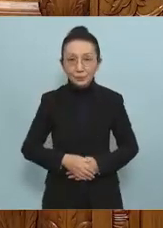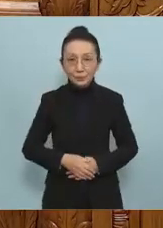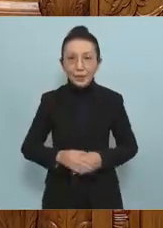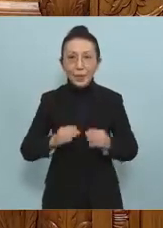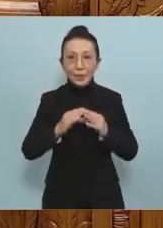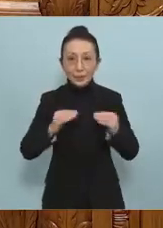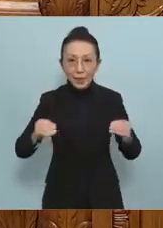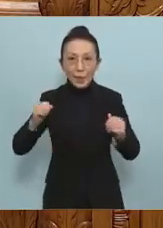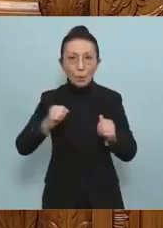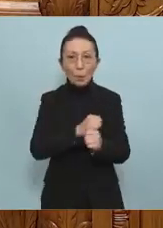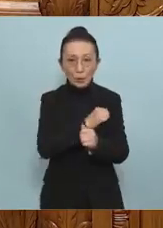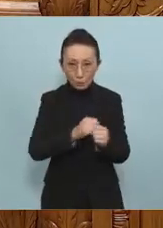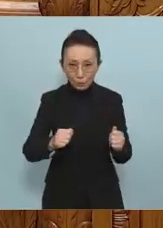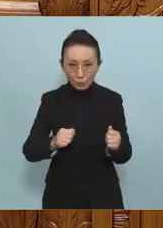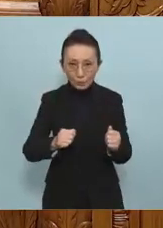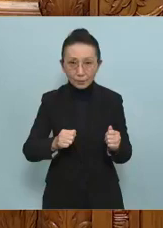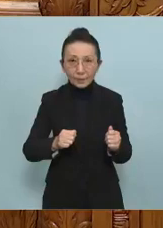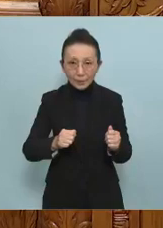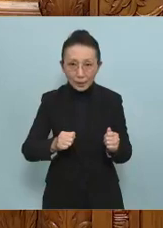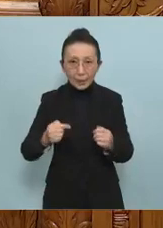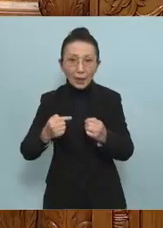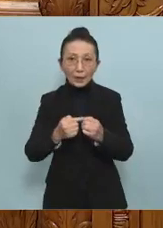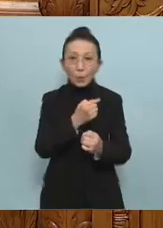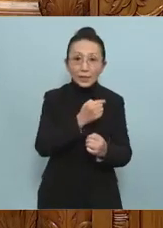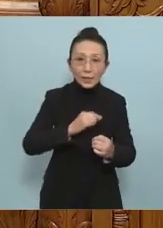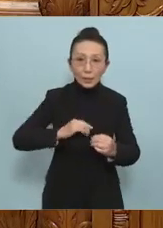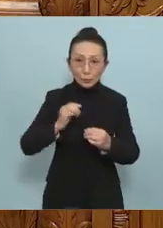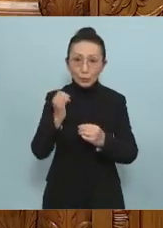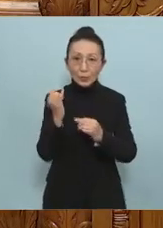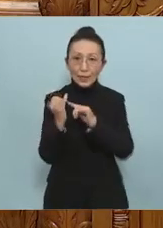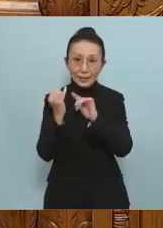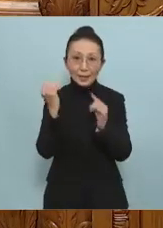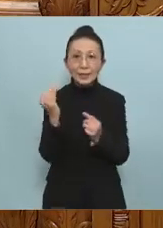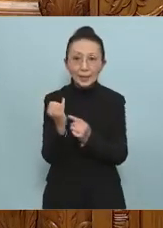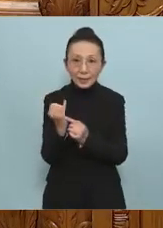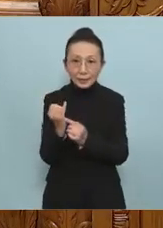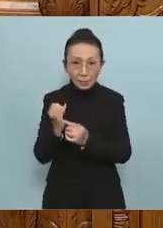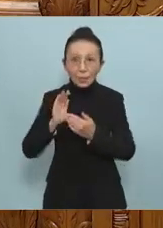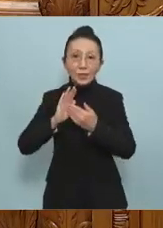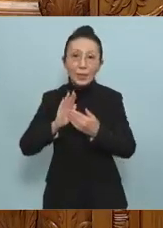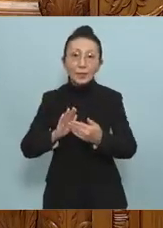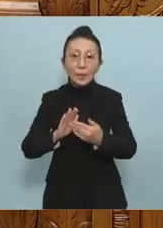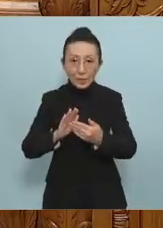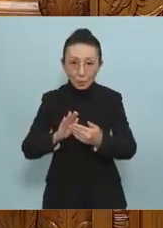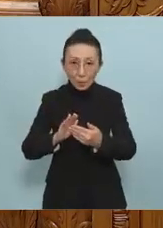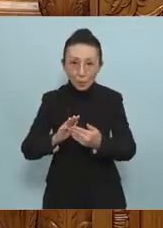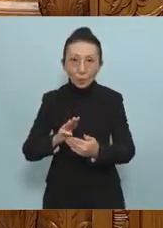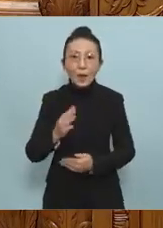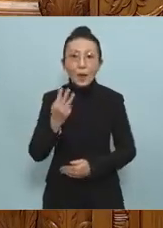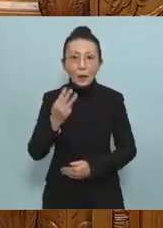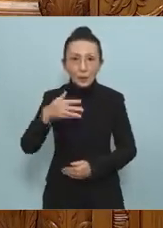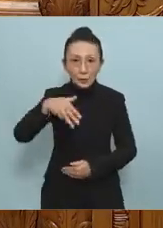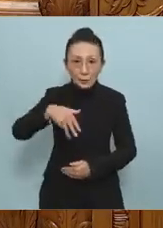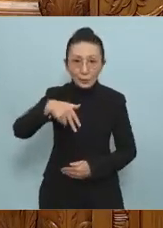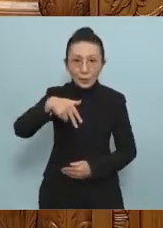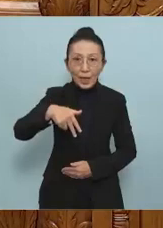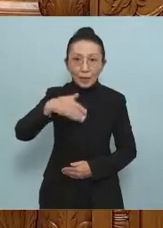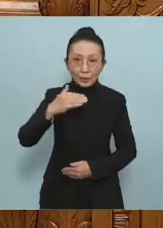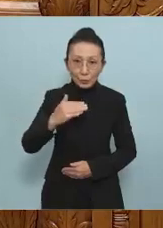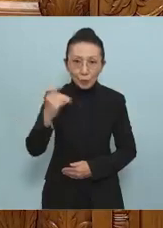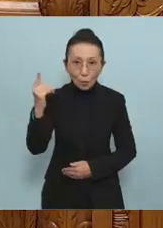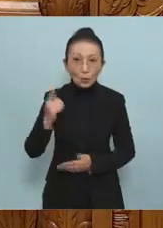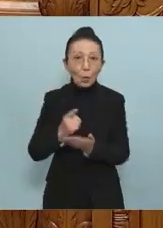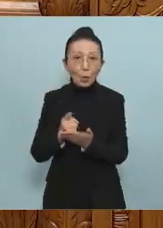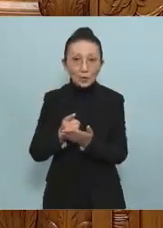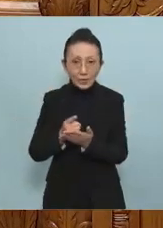予期せぬ妊娠を防ぐ上でも、ユネスコのガイダンスにも学びながら、公教育における性教育の実践を